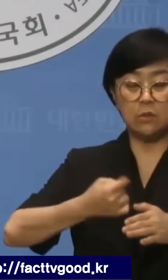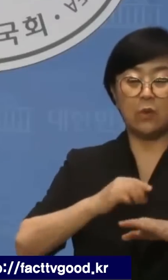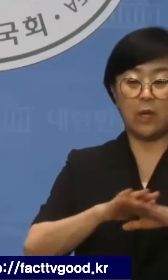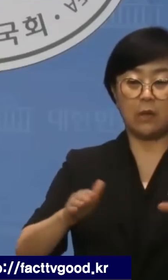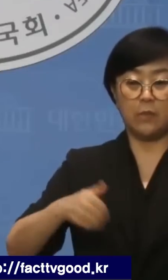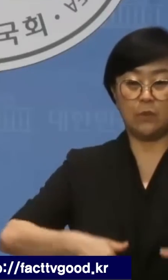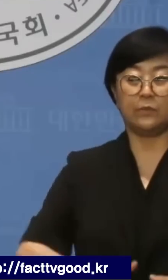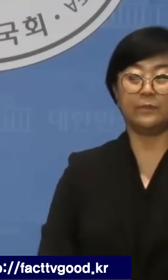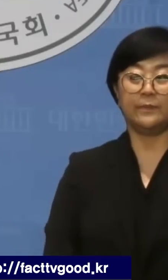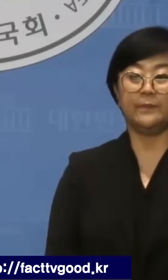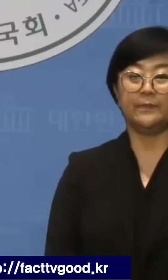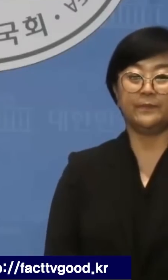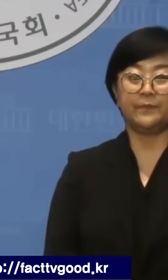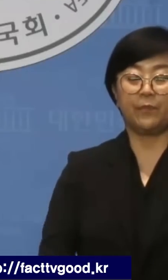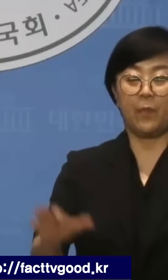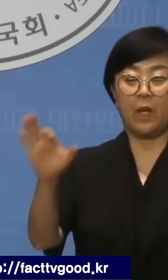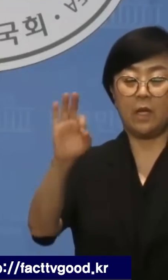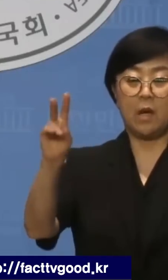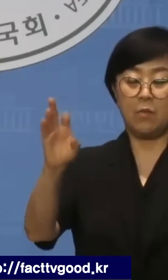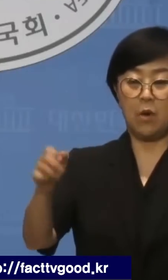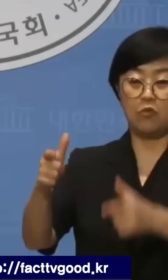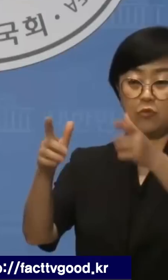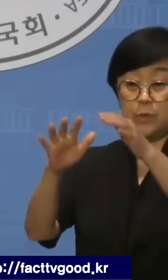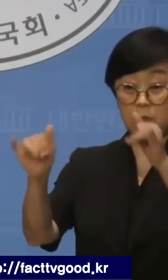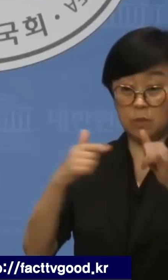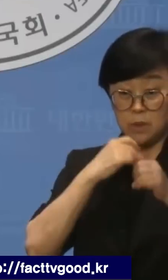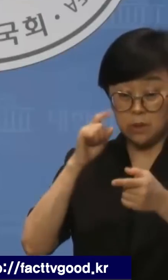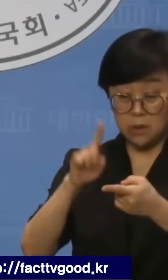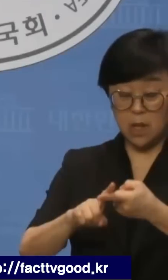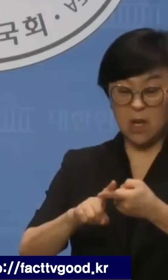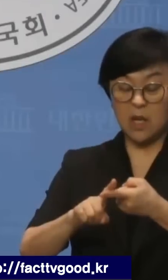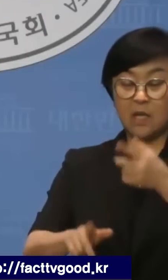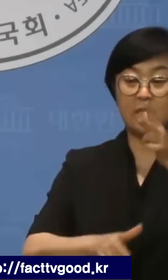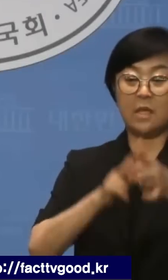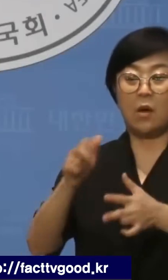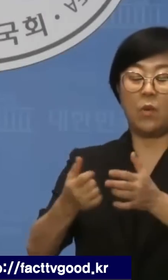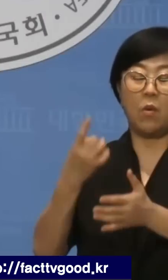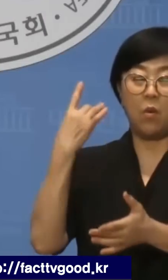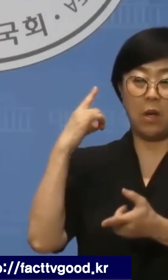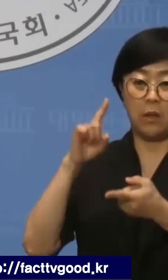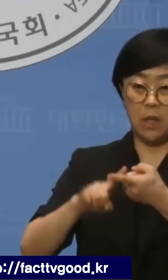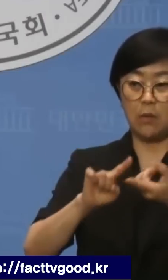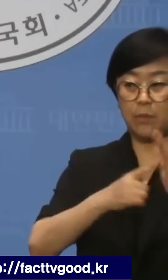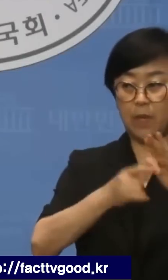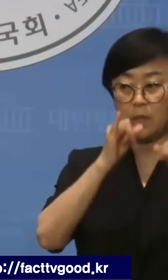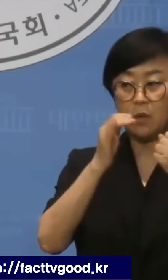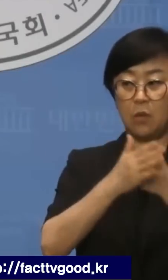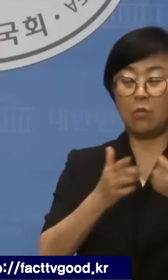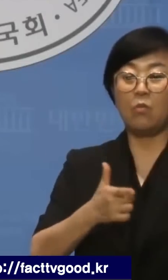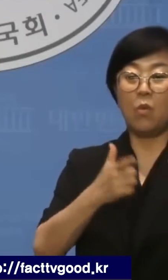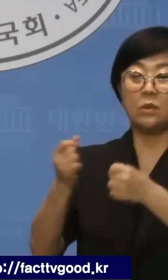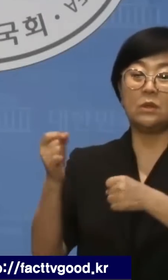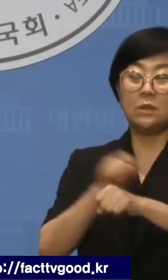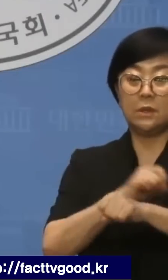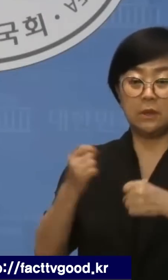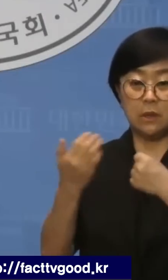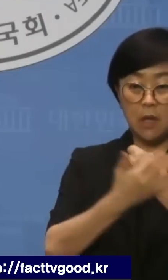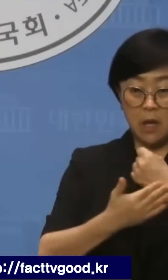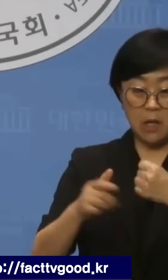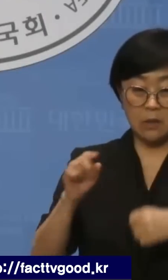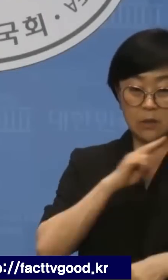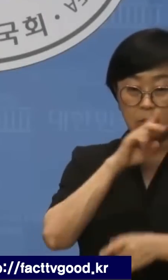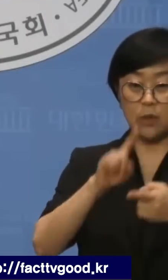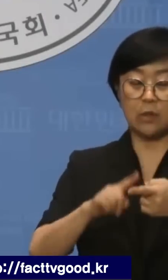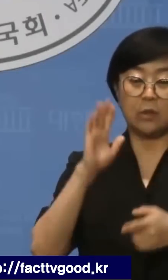합니다. 양평 군민의 바람대로 사업의 원안 재개를 천명하고 모든 특혜 의혹에